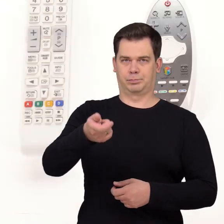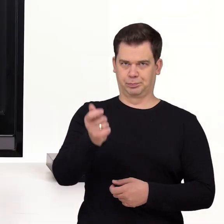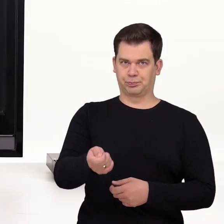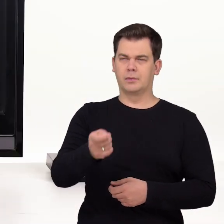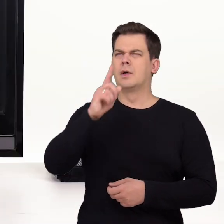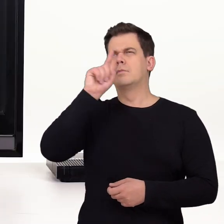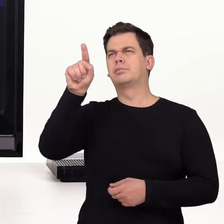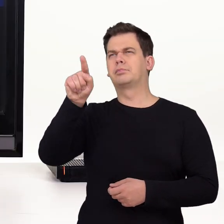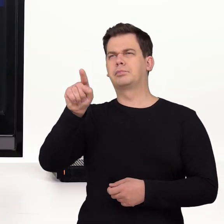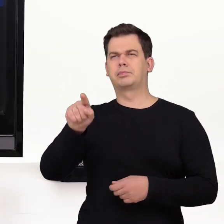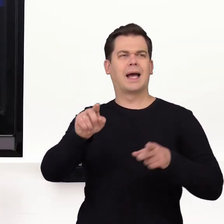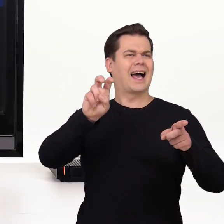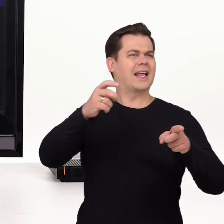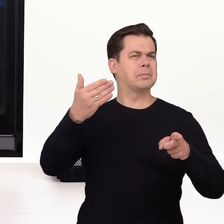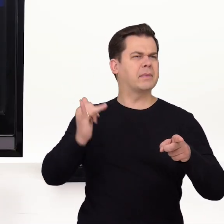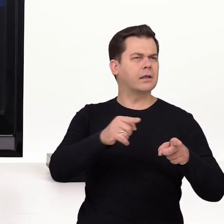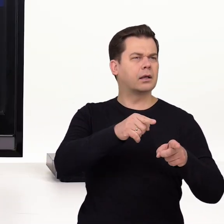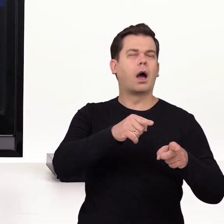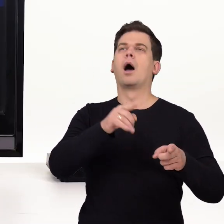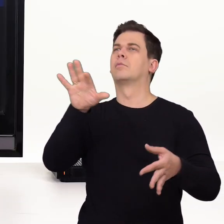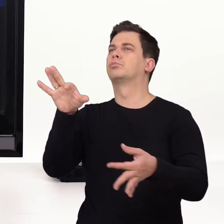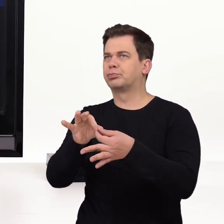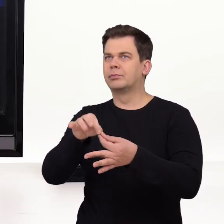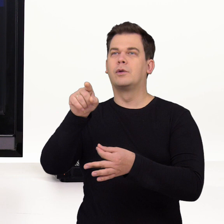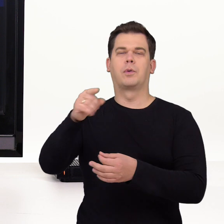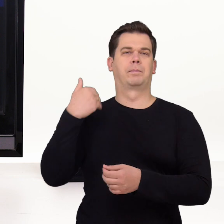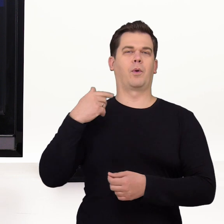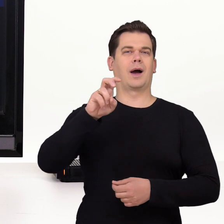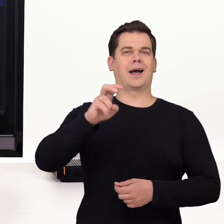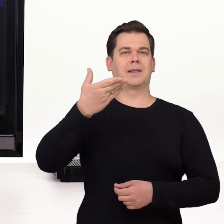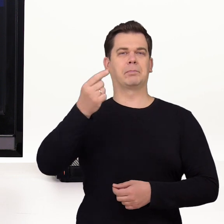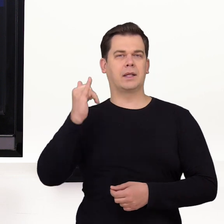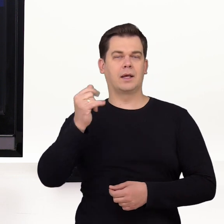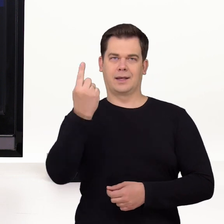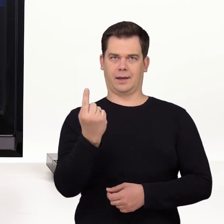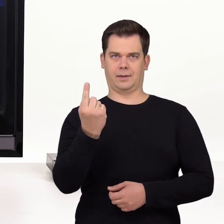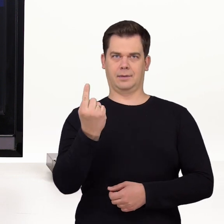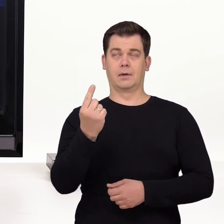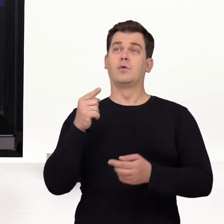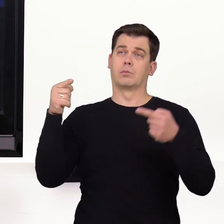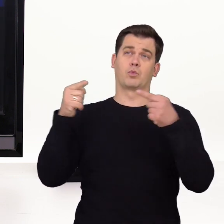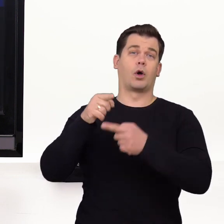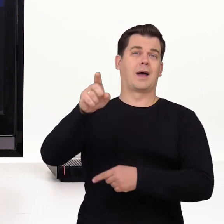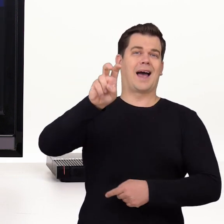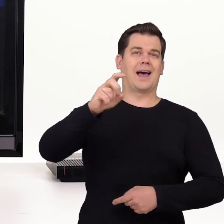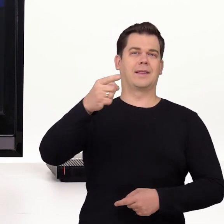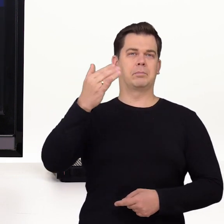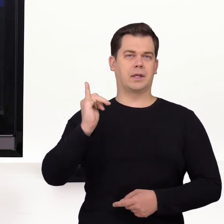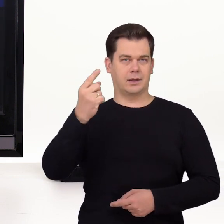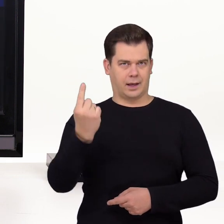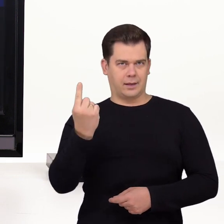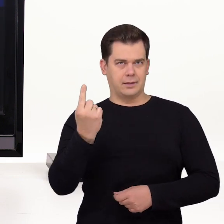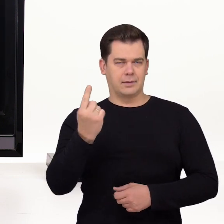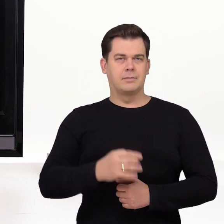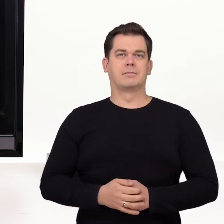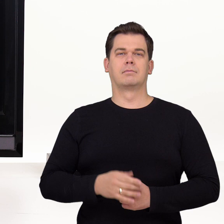Wciśnij ten przycisk i wybierz odpowiednie źródło sygnału. Ja podłączyłem dekoder do złącza HDMI 1, więc takie źródło wybieram.